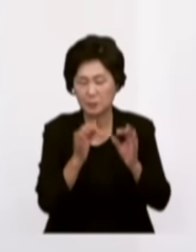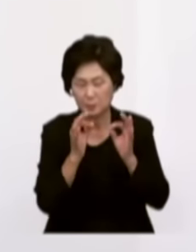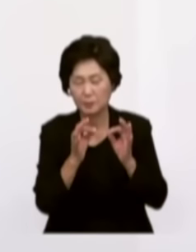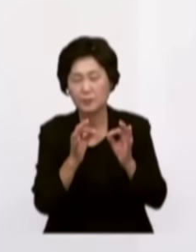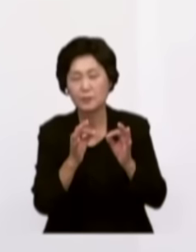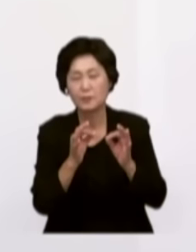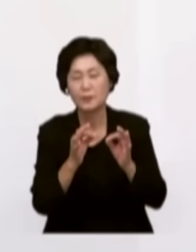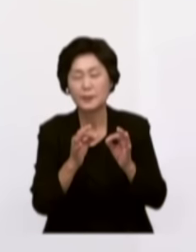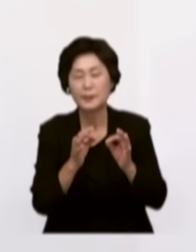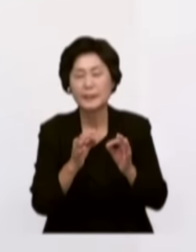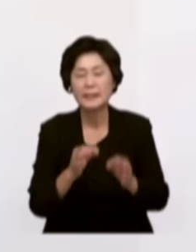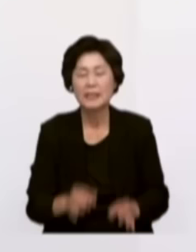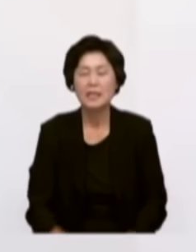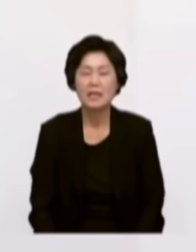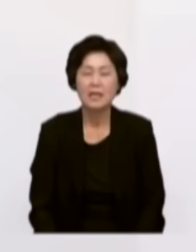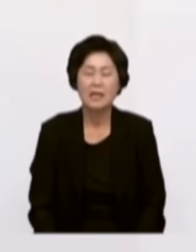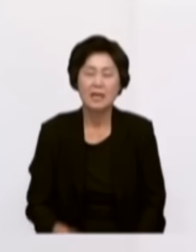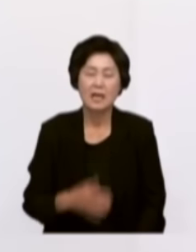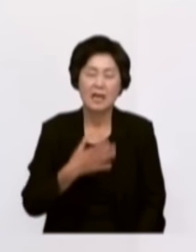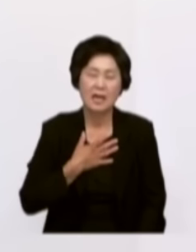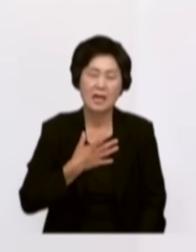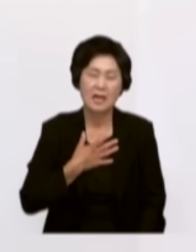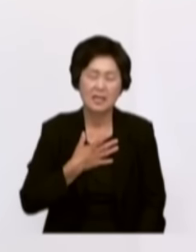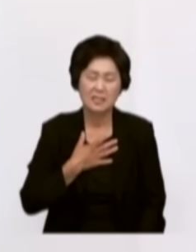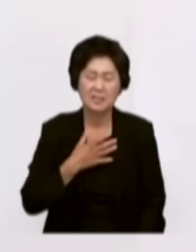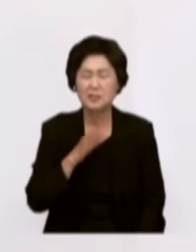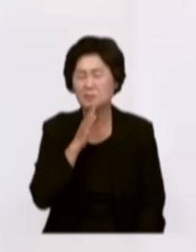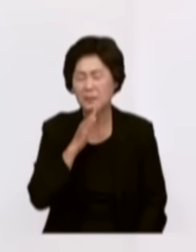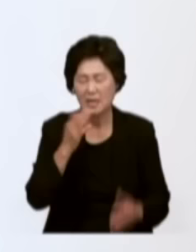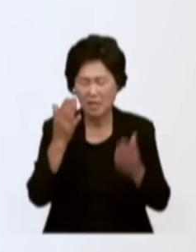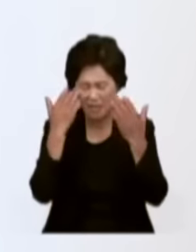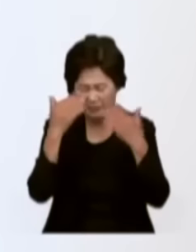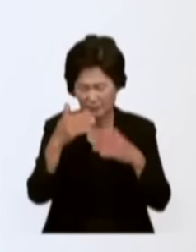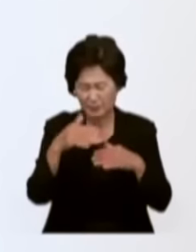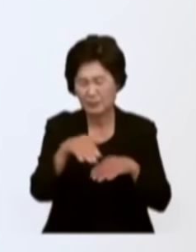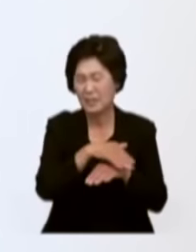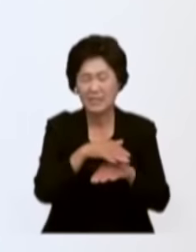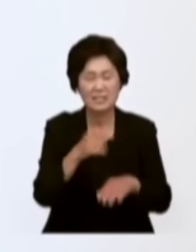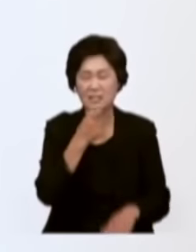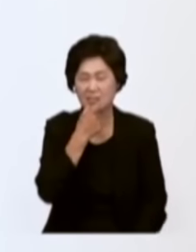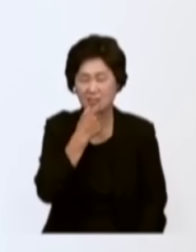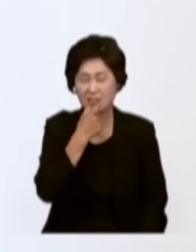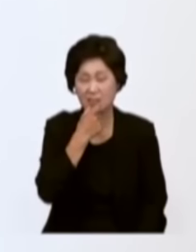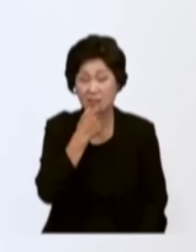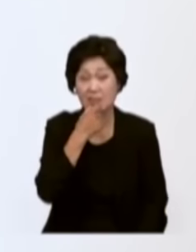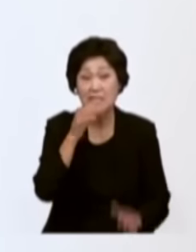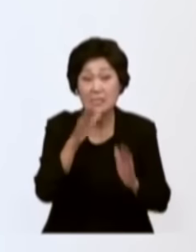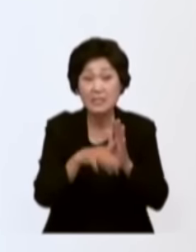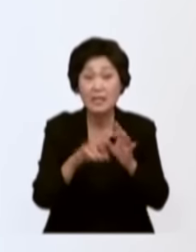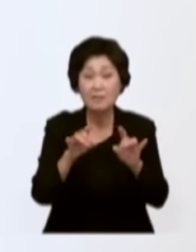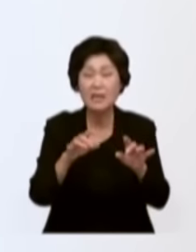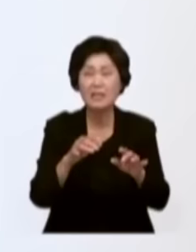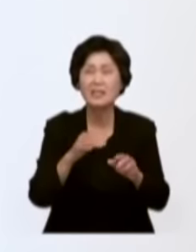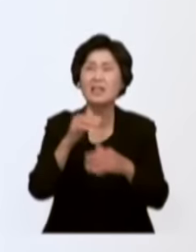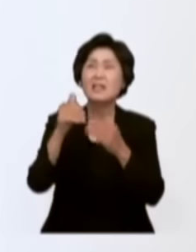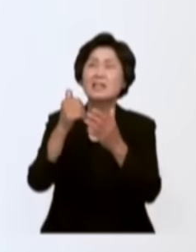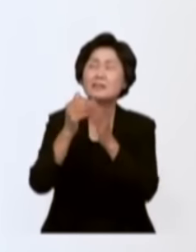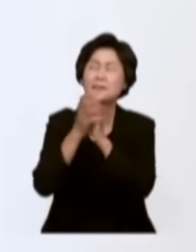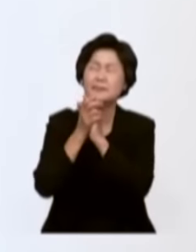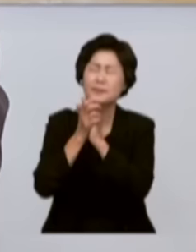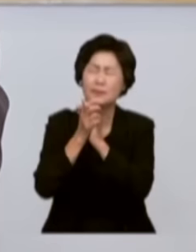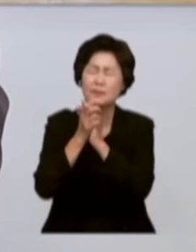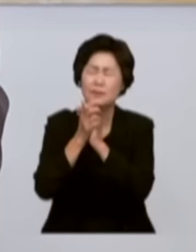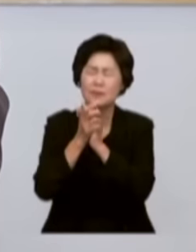보니까 그래서 저는 정말 학교 가기가 너무 싫을 때마다 맨날 기도만 하는 거야. 진짜 학교 가기 싫은데 어떻게 이렇게